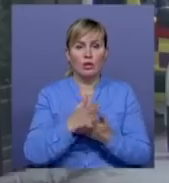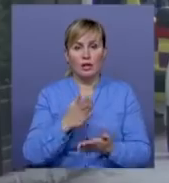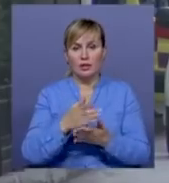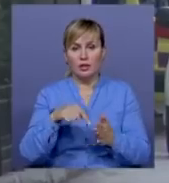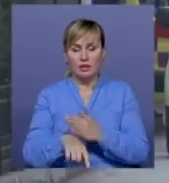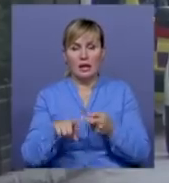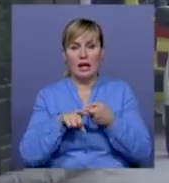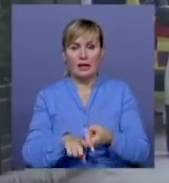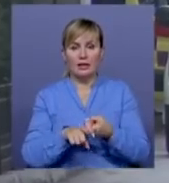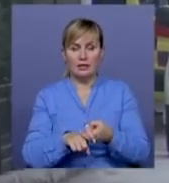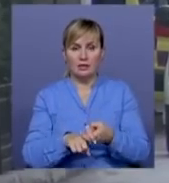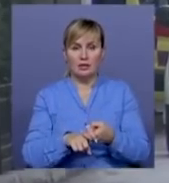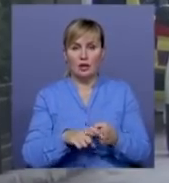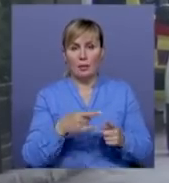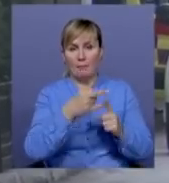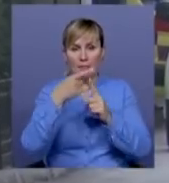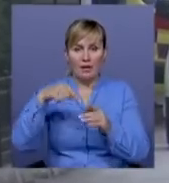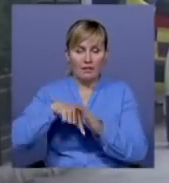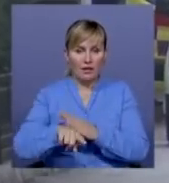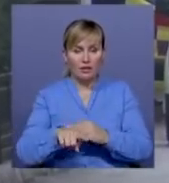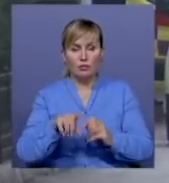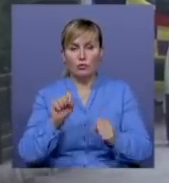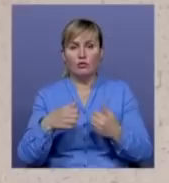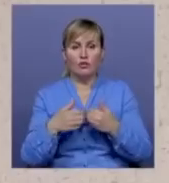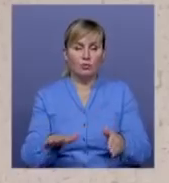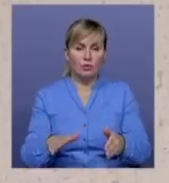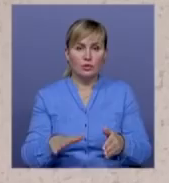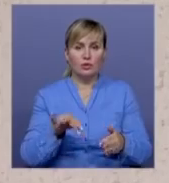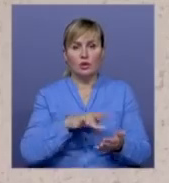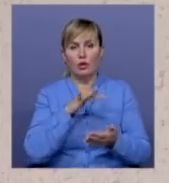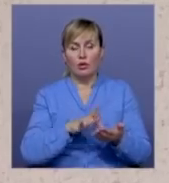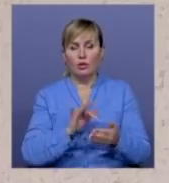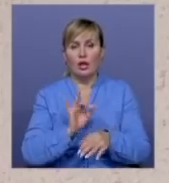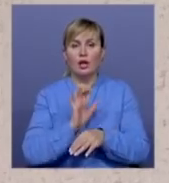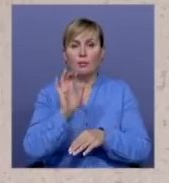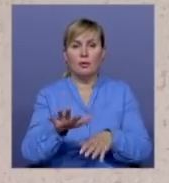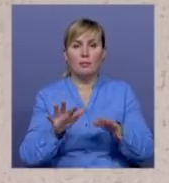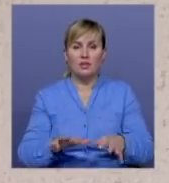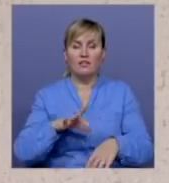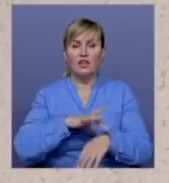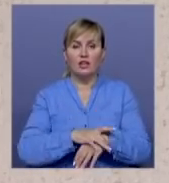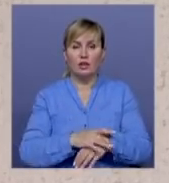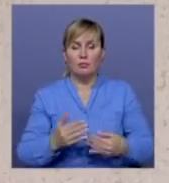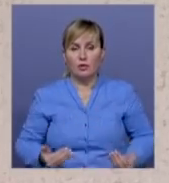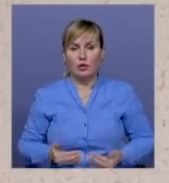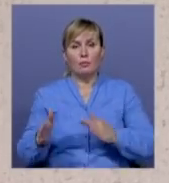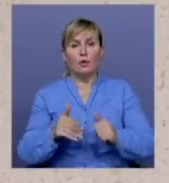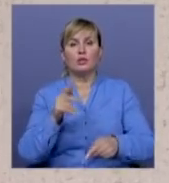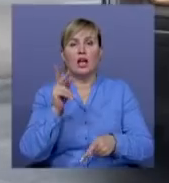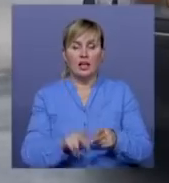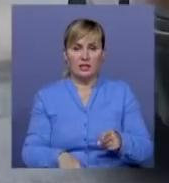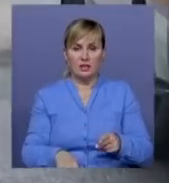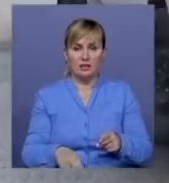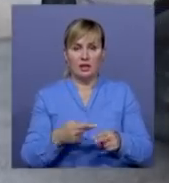на карантине в провизорных госпиталях могут выпустить из города и отправить в места фактического проживания после окончания